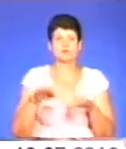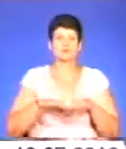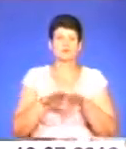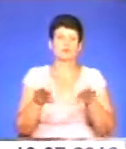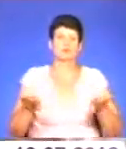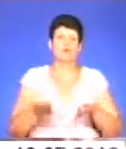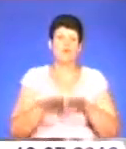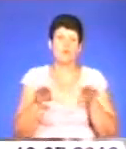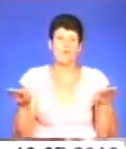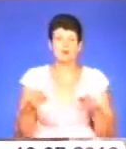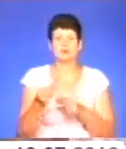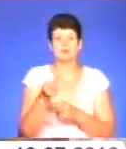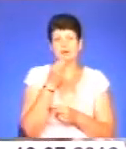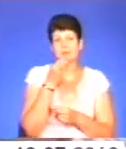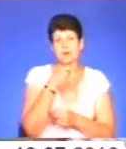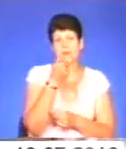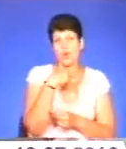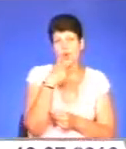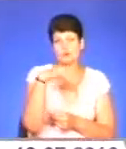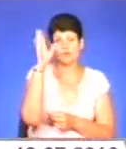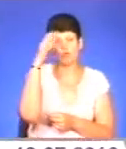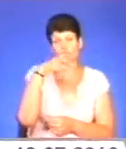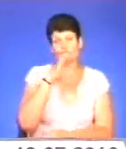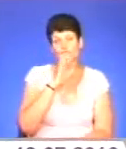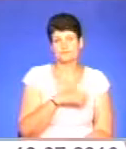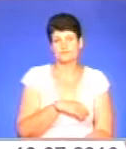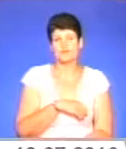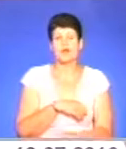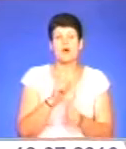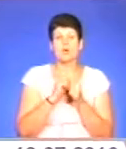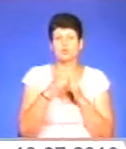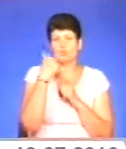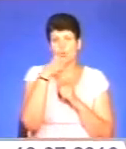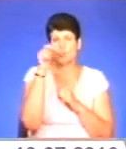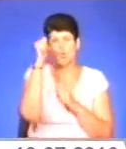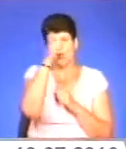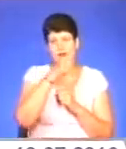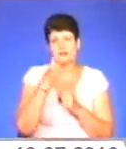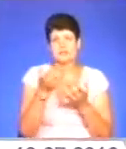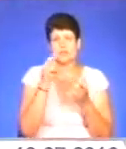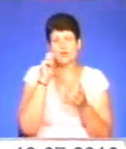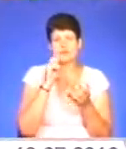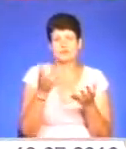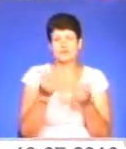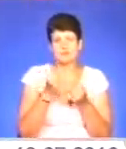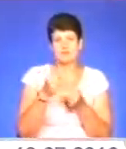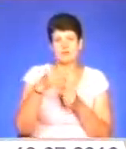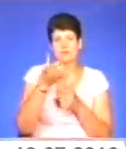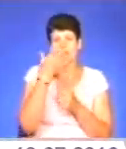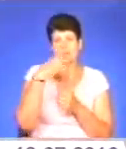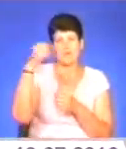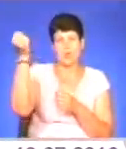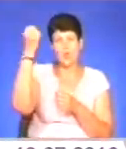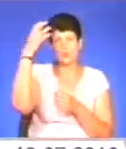їм морози, воду п'ю. Щорічно українці отримують сонячні теплові удари. Фахівці радять не виходити